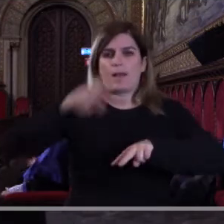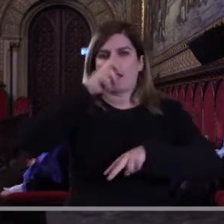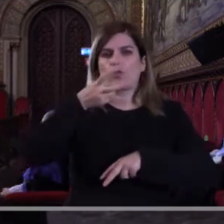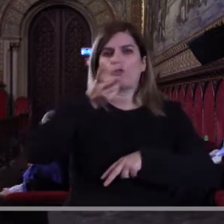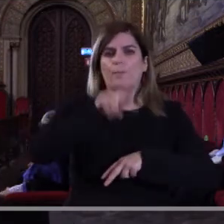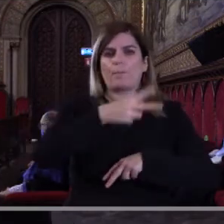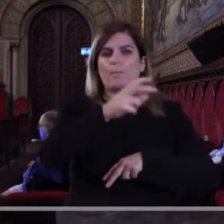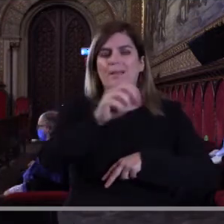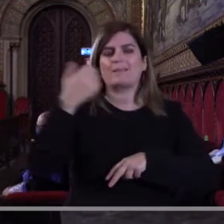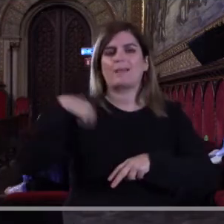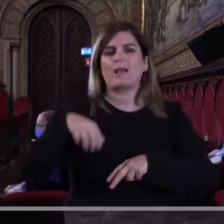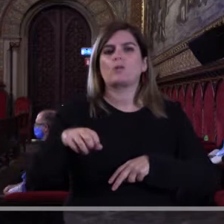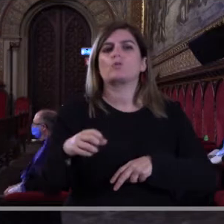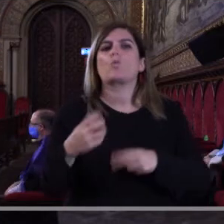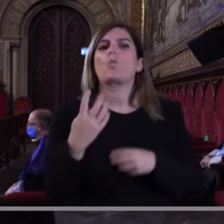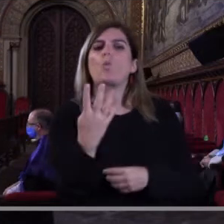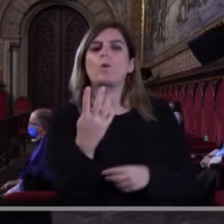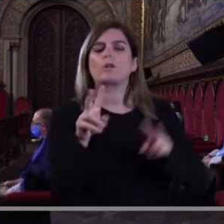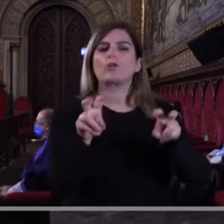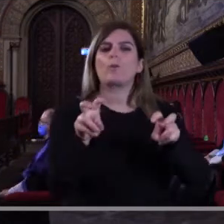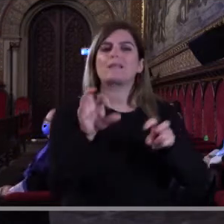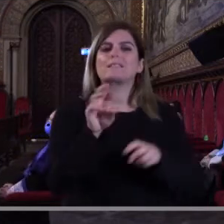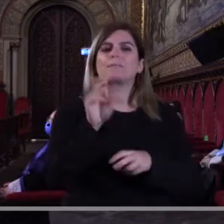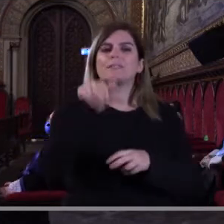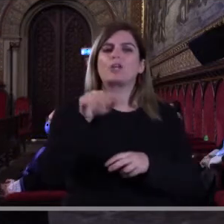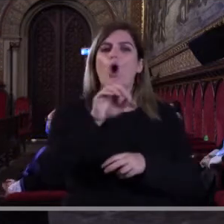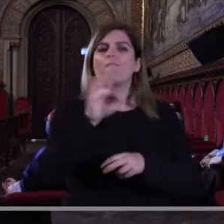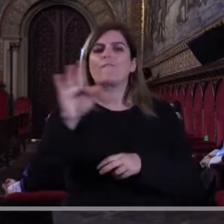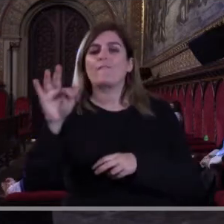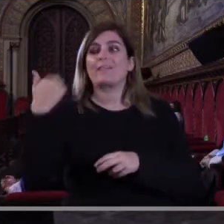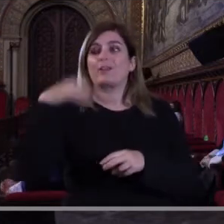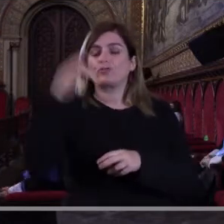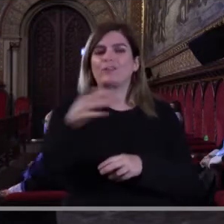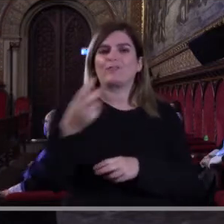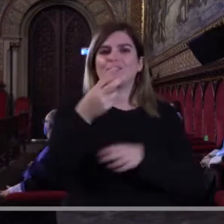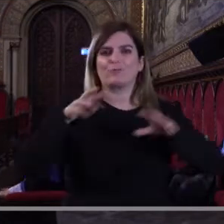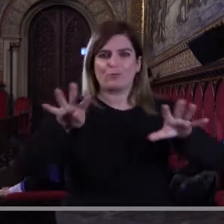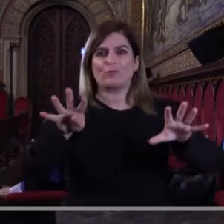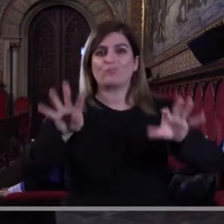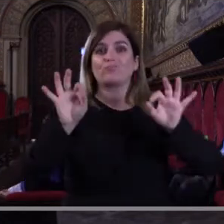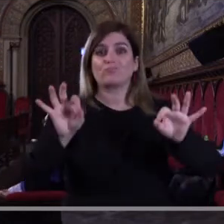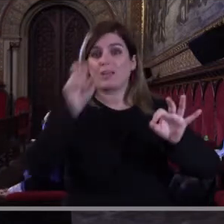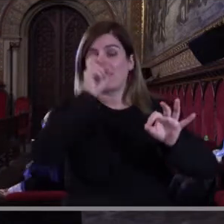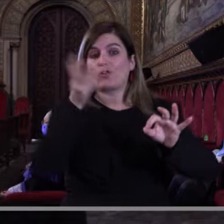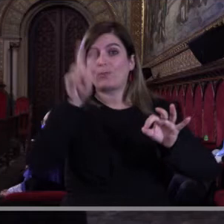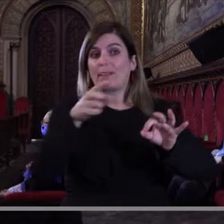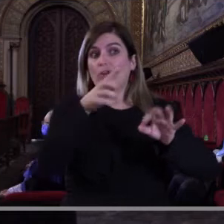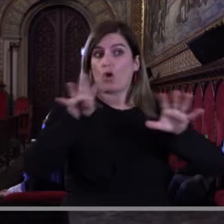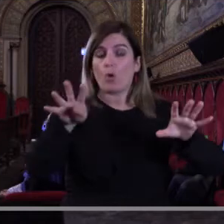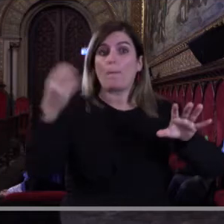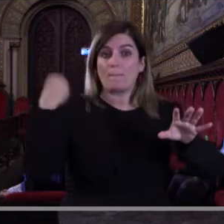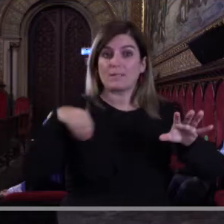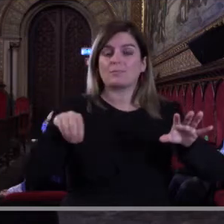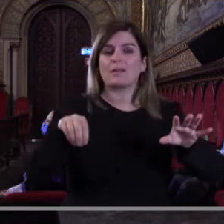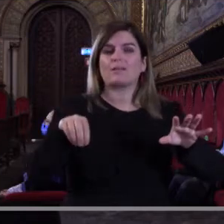de 4 noves spin-off que se sumen a les 25 existents, que en l'exercici 2019 van propiciar